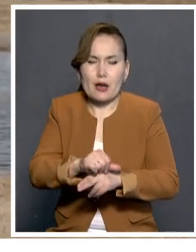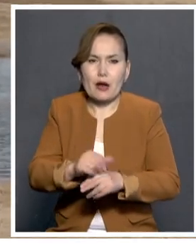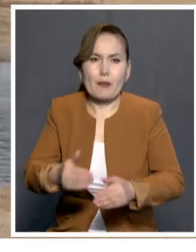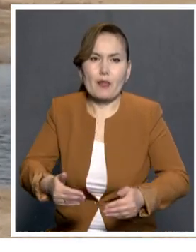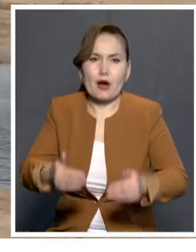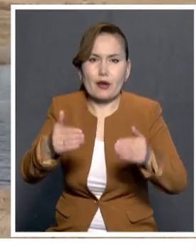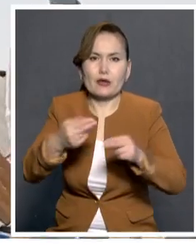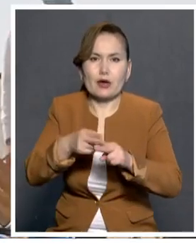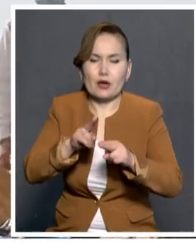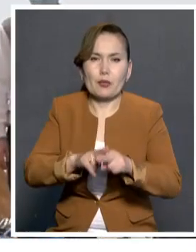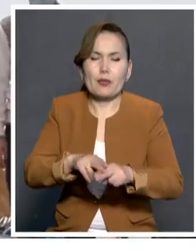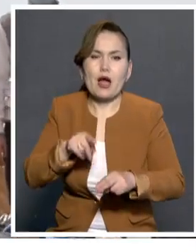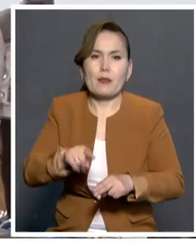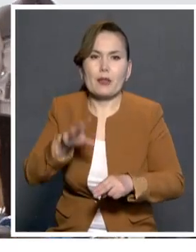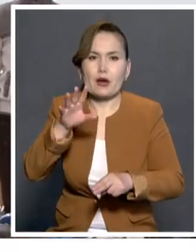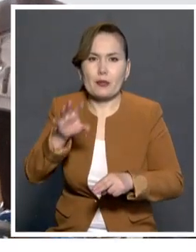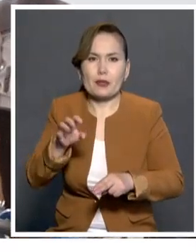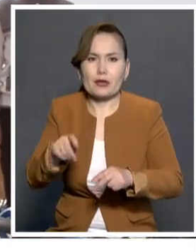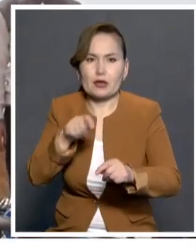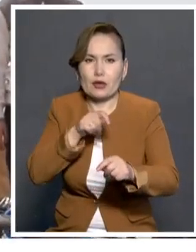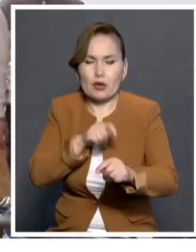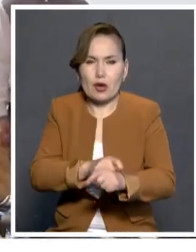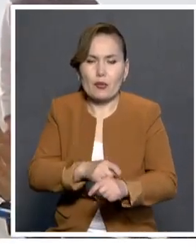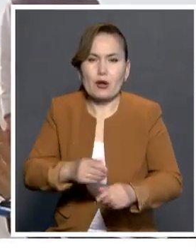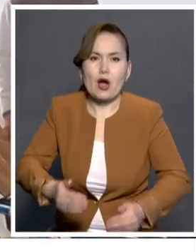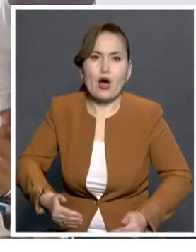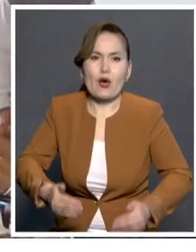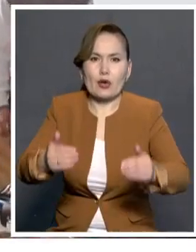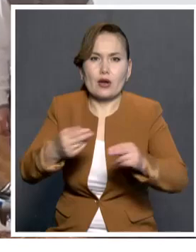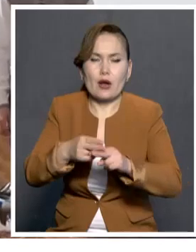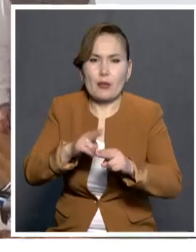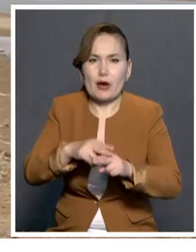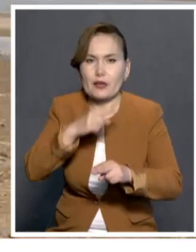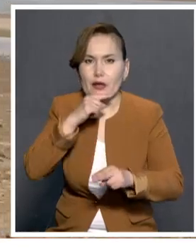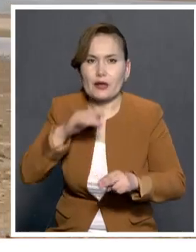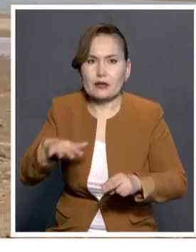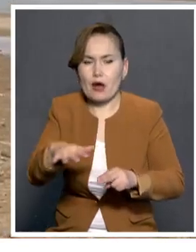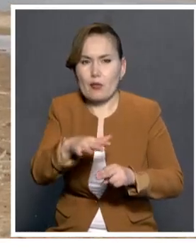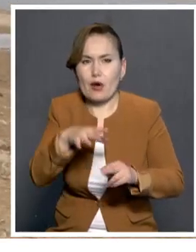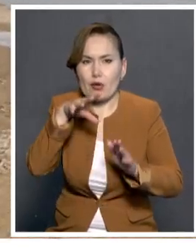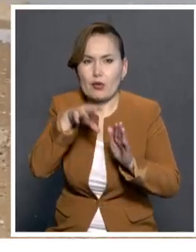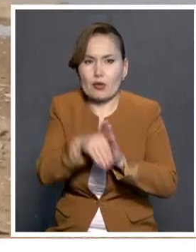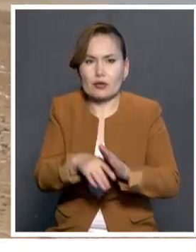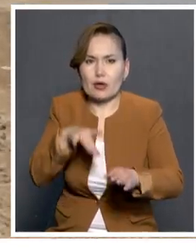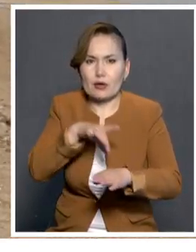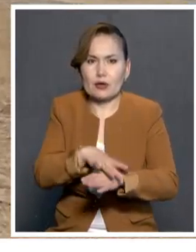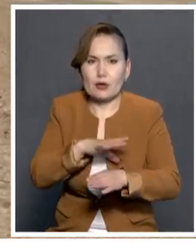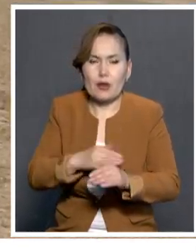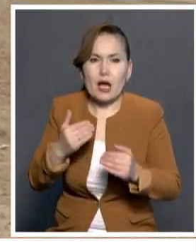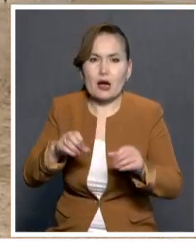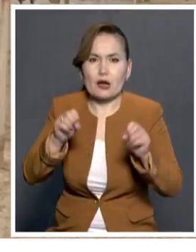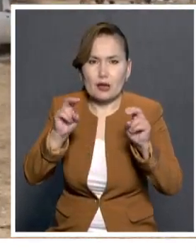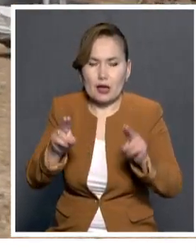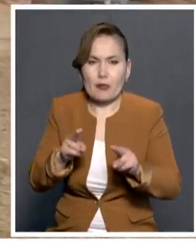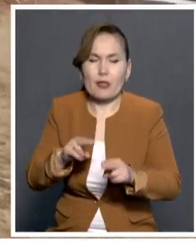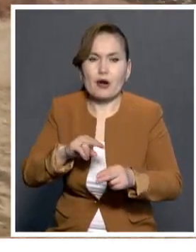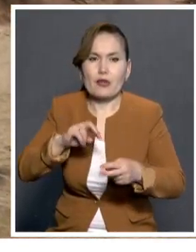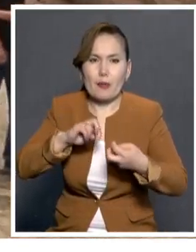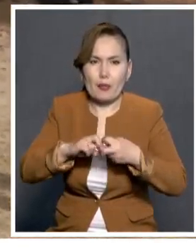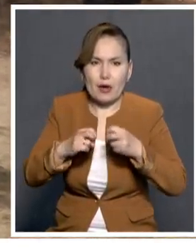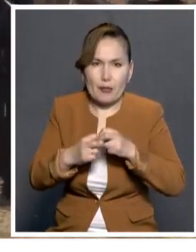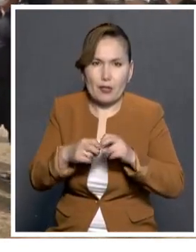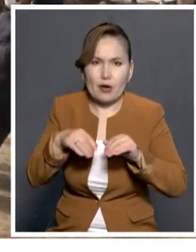белгілер арасындағы 1500 метрге дейін созылған қоршау Ресей аумағына кіріп кеткені анықталған. Қазір осы олқылықты